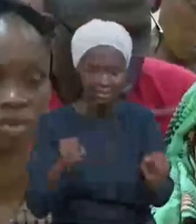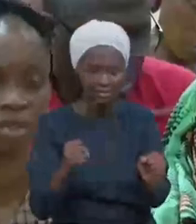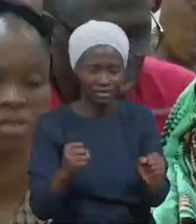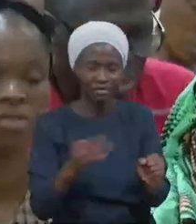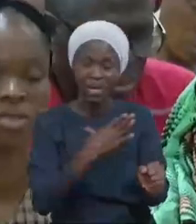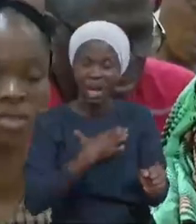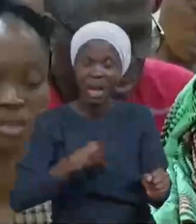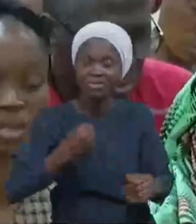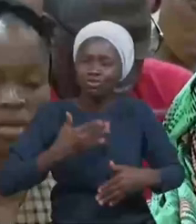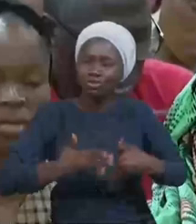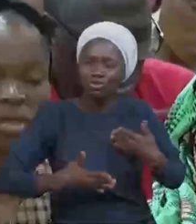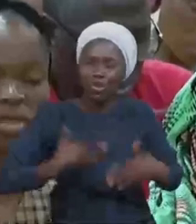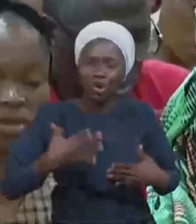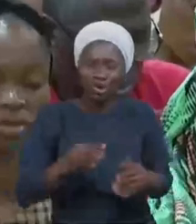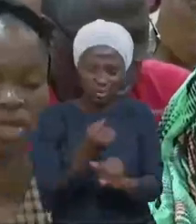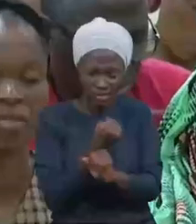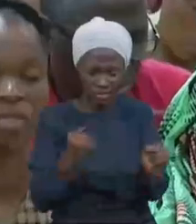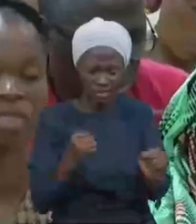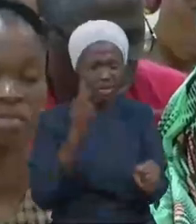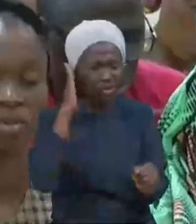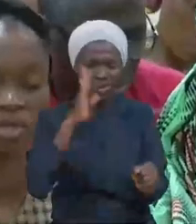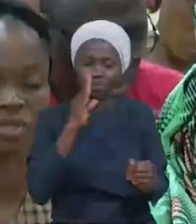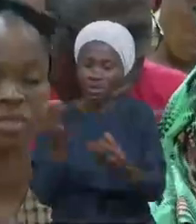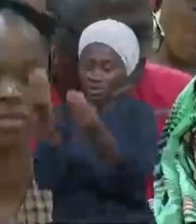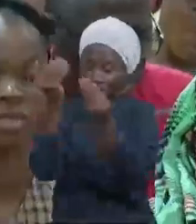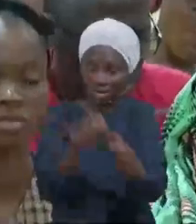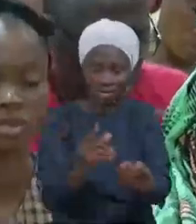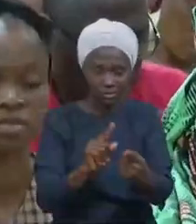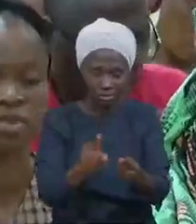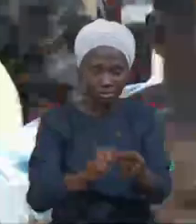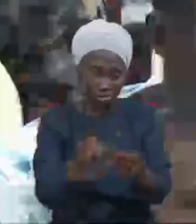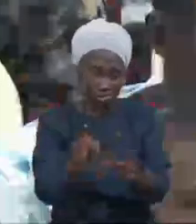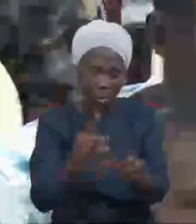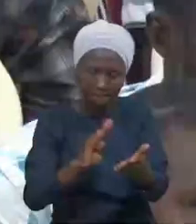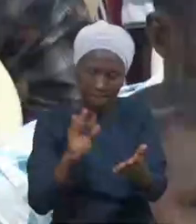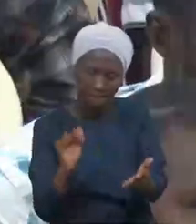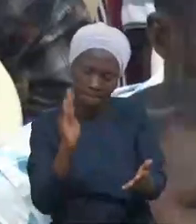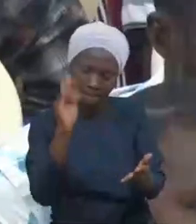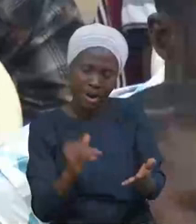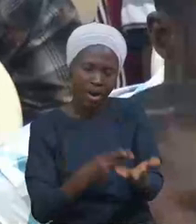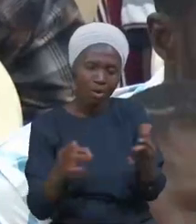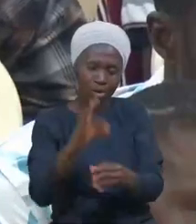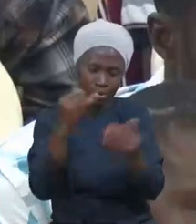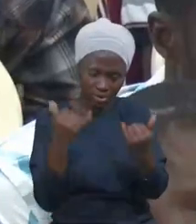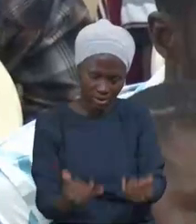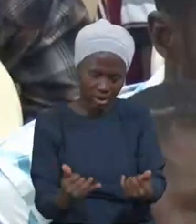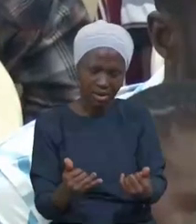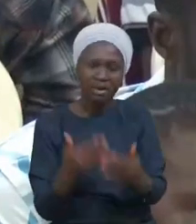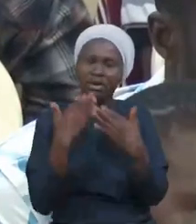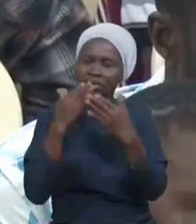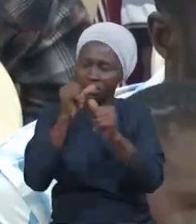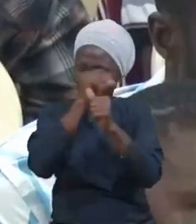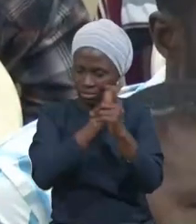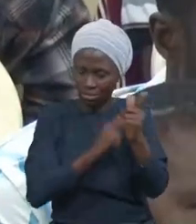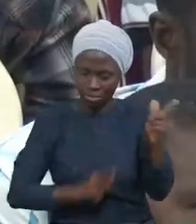du salut te sera donnée par le Saint-Esprit maintenant. Merci Seigneur pour ce